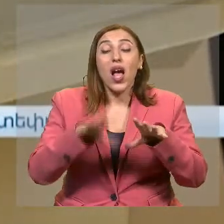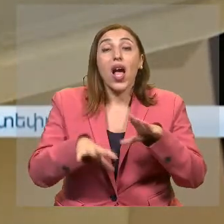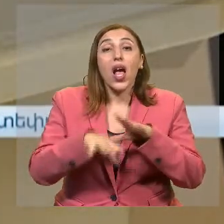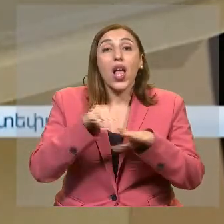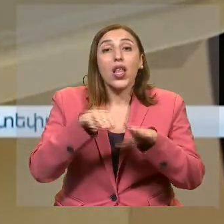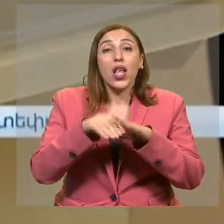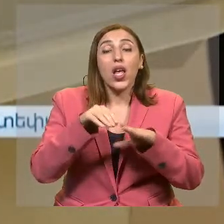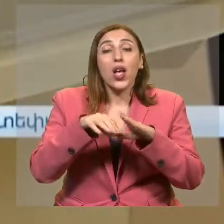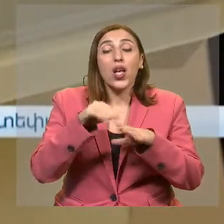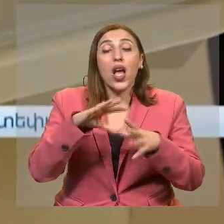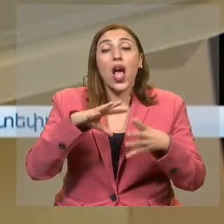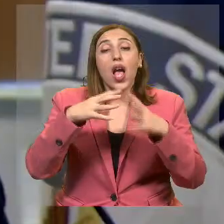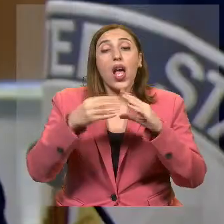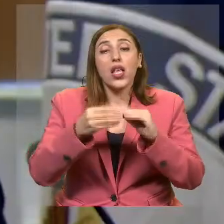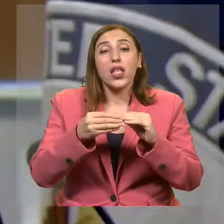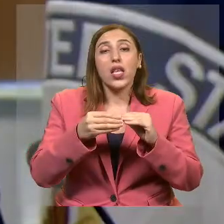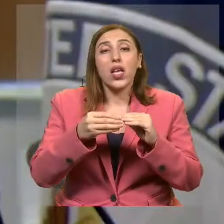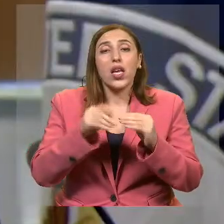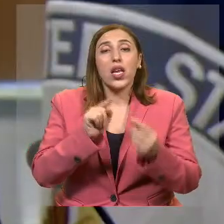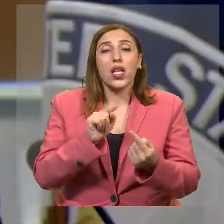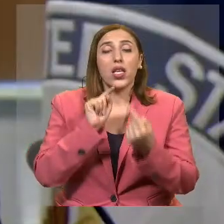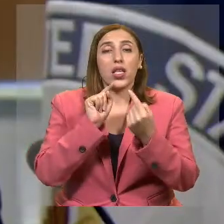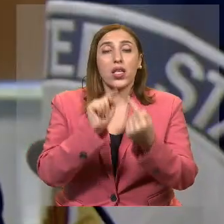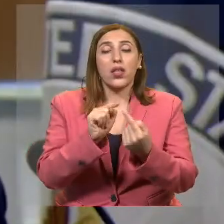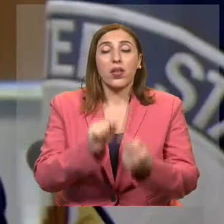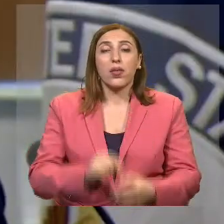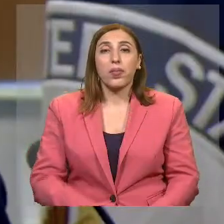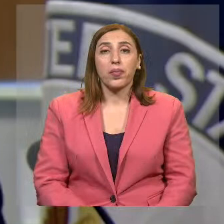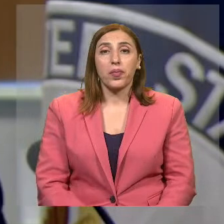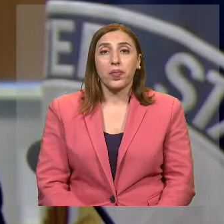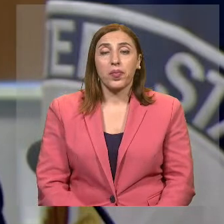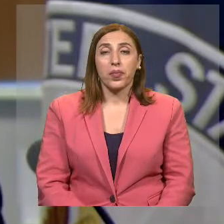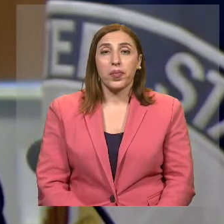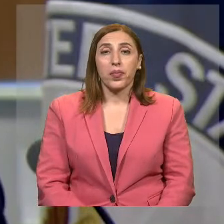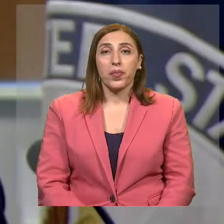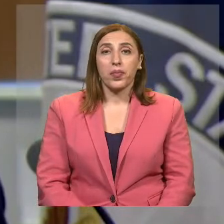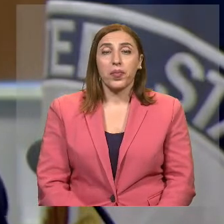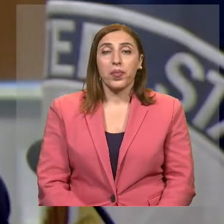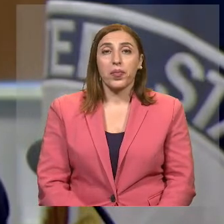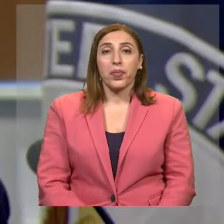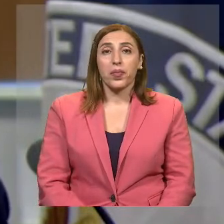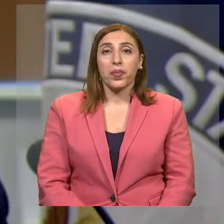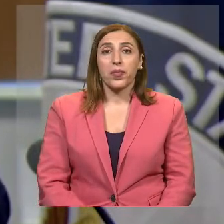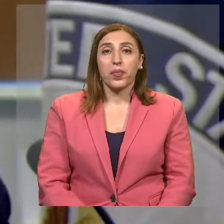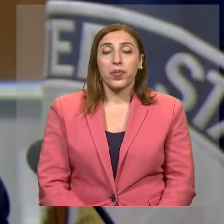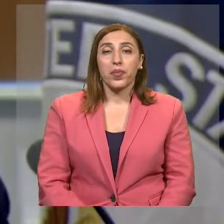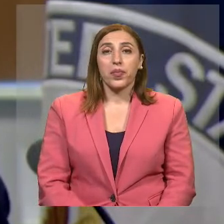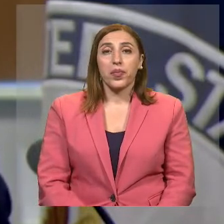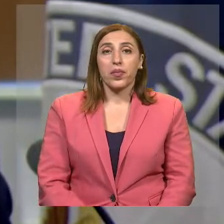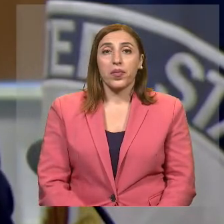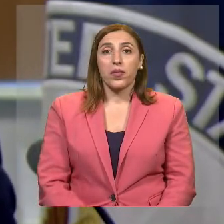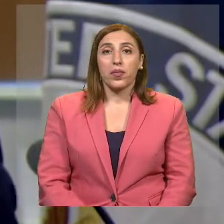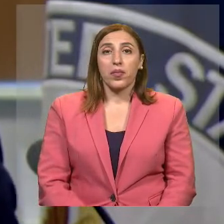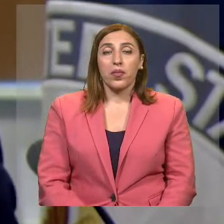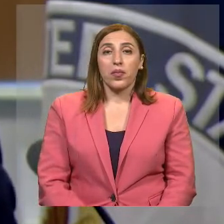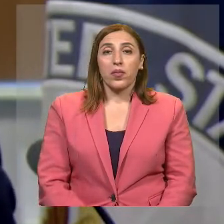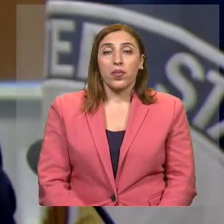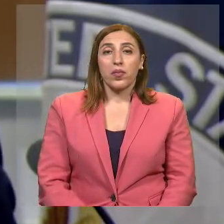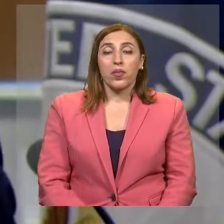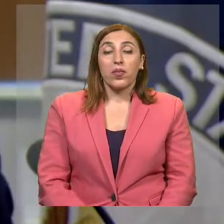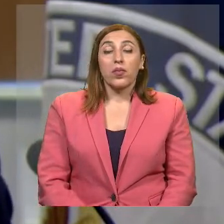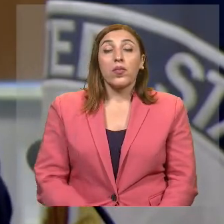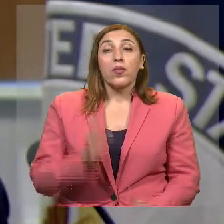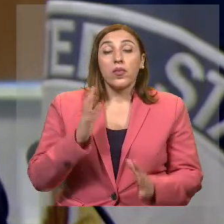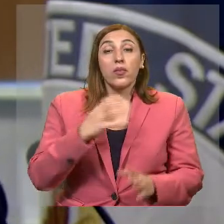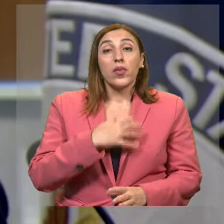նախագահական ընտրությունների արդյունքները։ While it is important that Nagorno-Karabakh have credible representatives for this process, Թեև